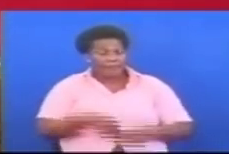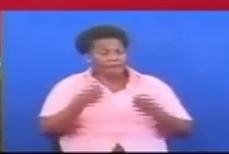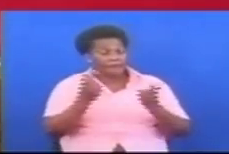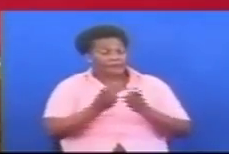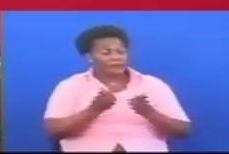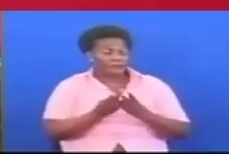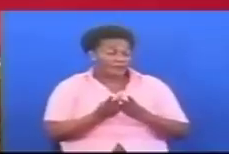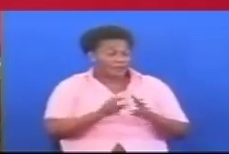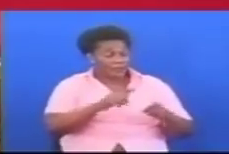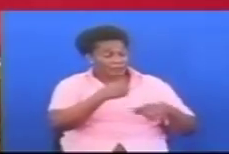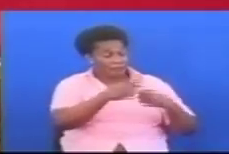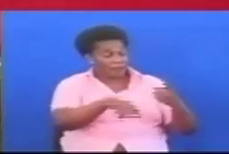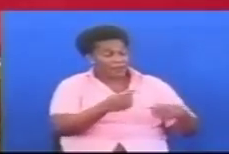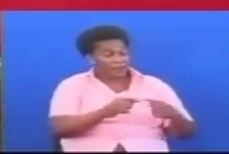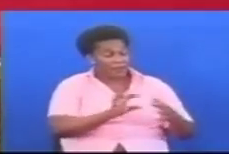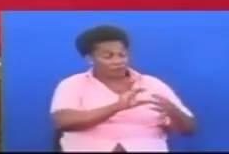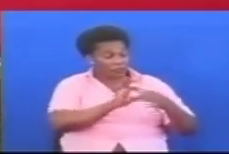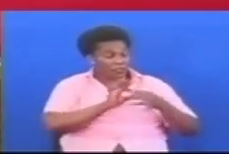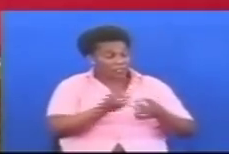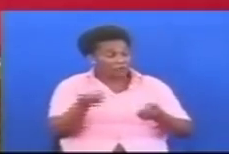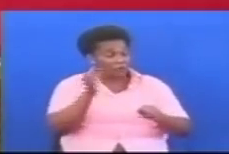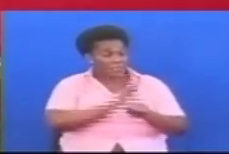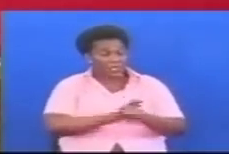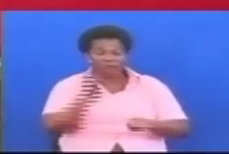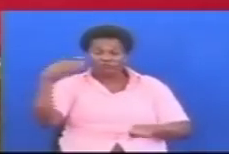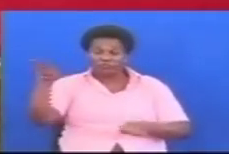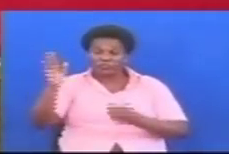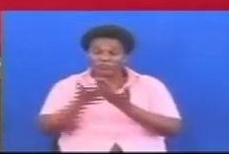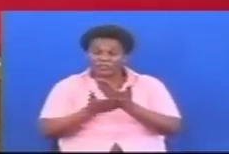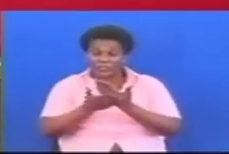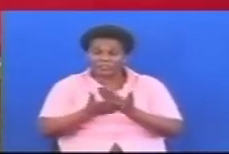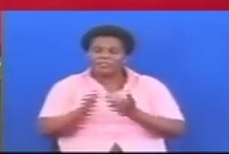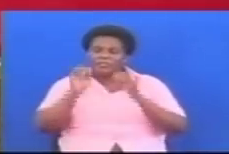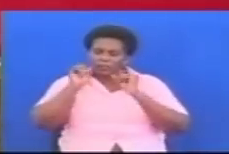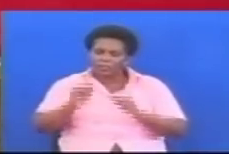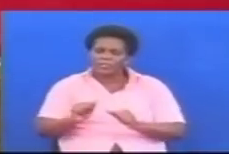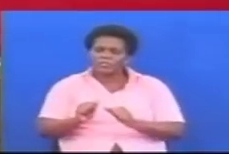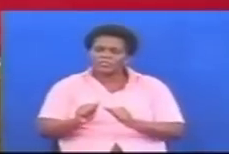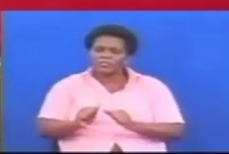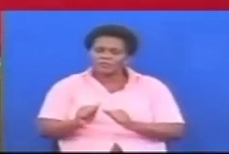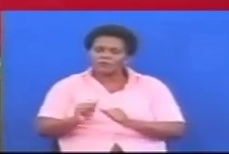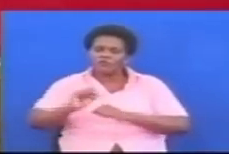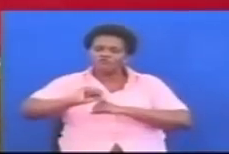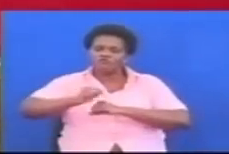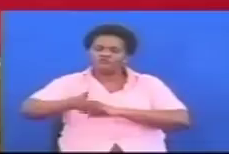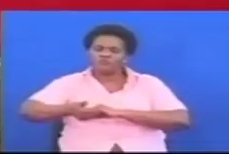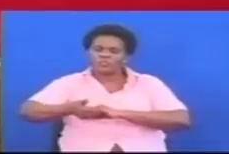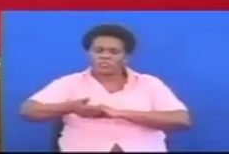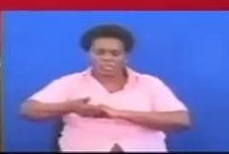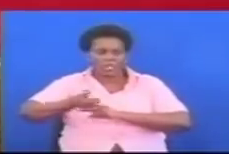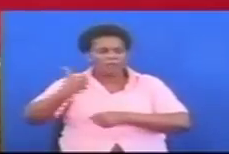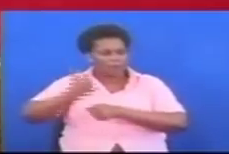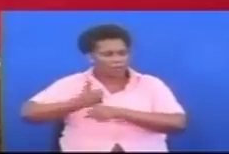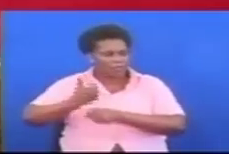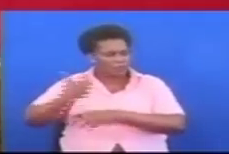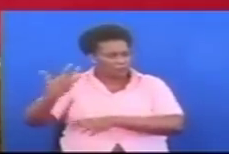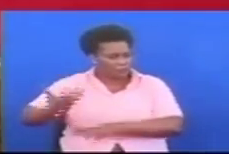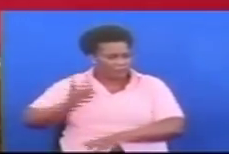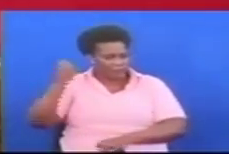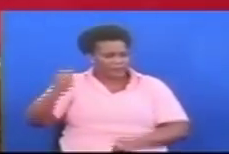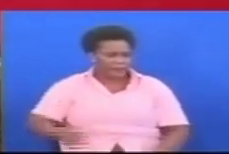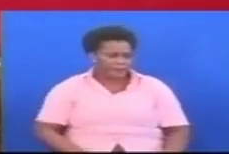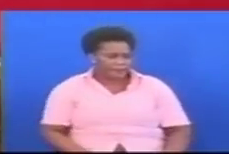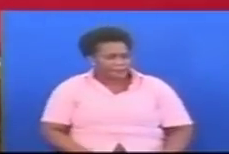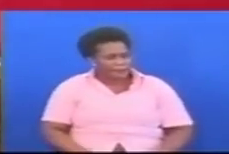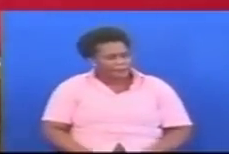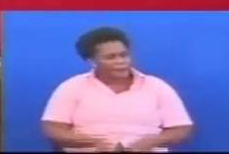kigeni ambao kwa mujibu wa sheria huhitajika kupatikana kwa vibali. Sita, kamati inashauri serikali kuongeza